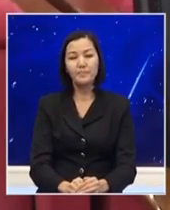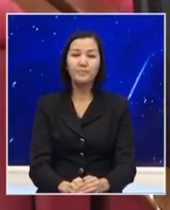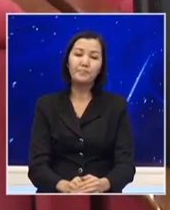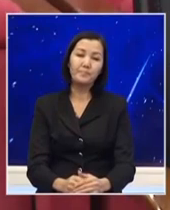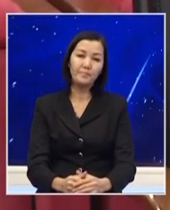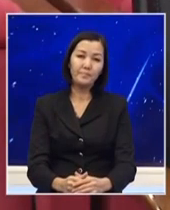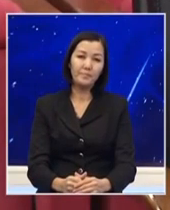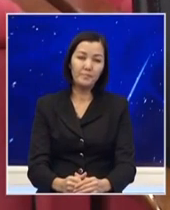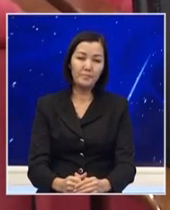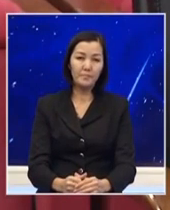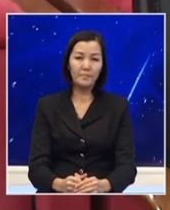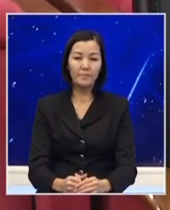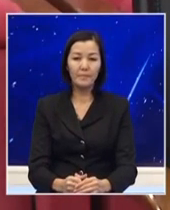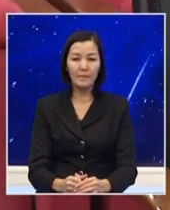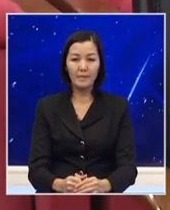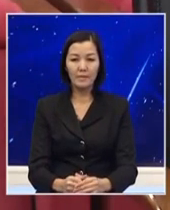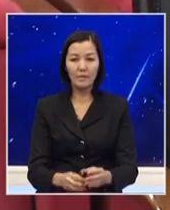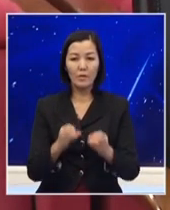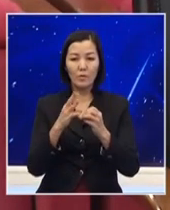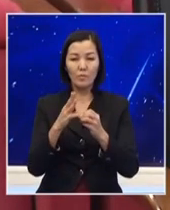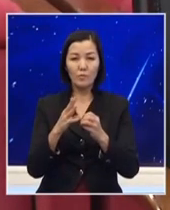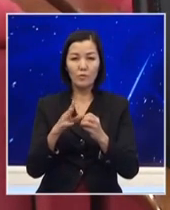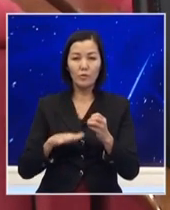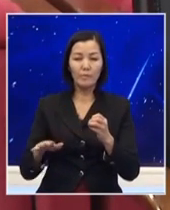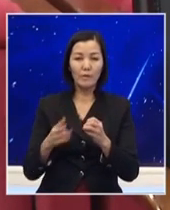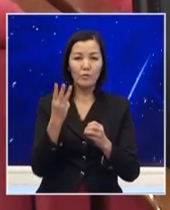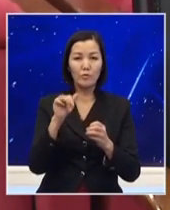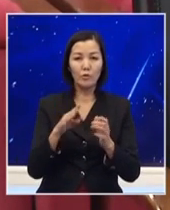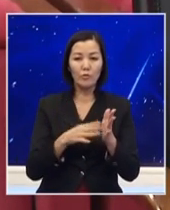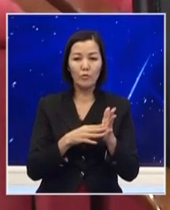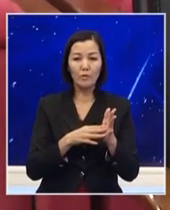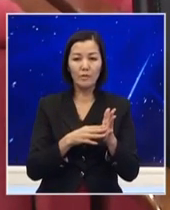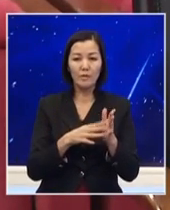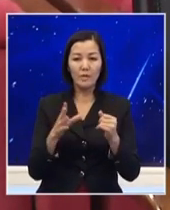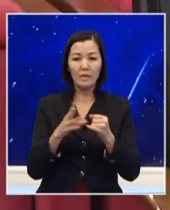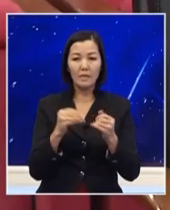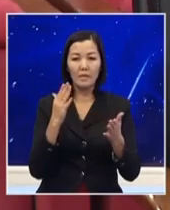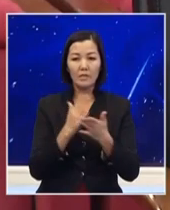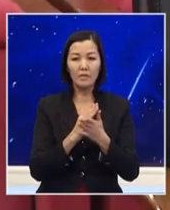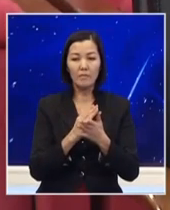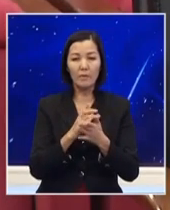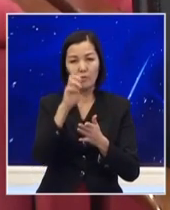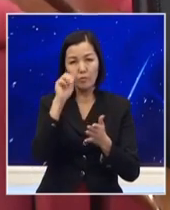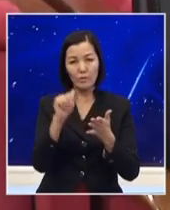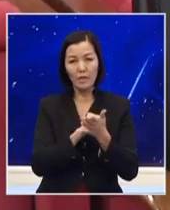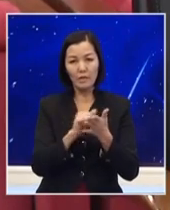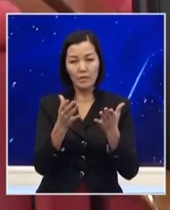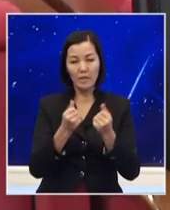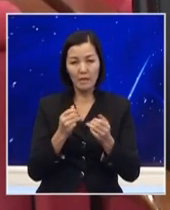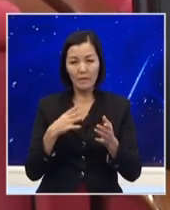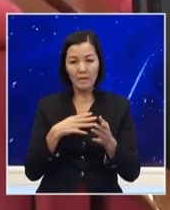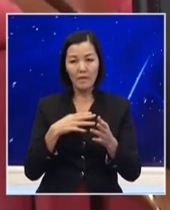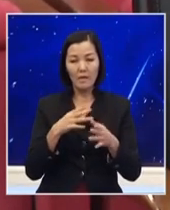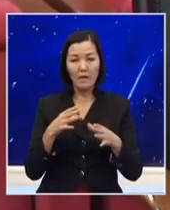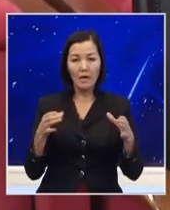3,9 гектаров микрорайон. Он же микрорайон, 3,9 гектар жерім бар менің. Биыл ғана госакцисын жақында алдық, отдел строительства